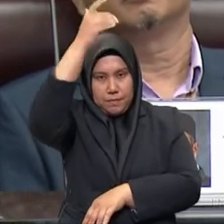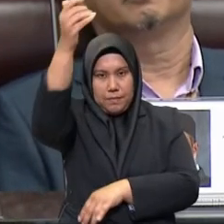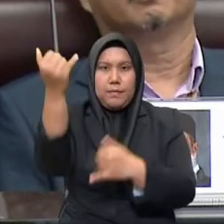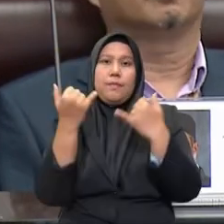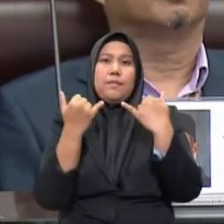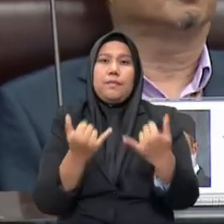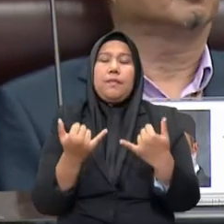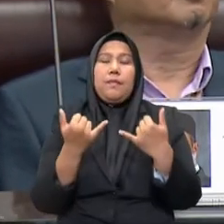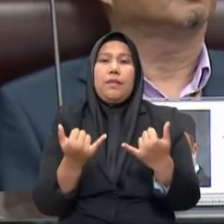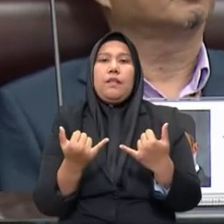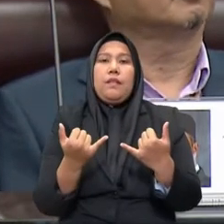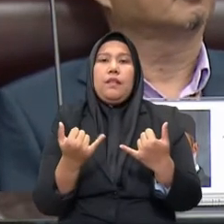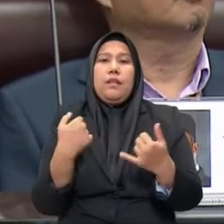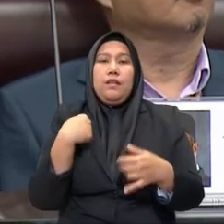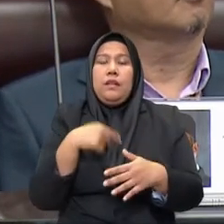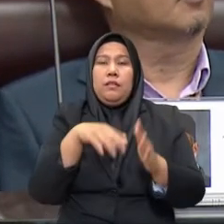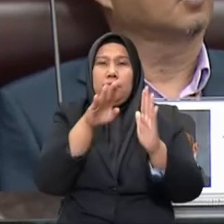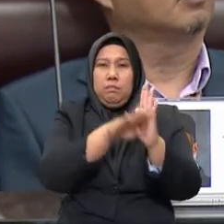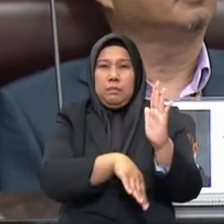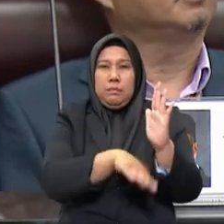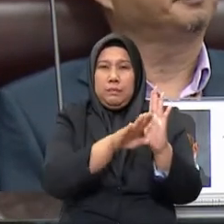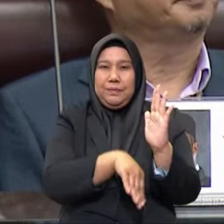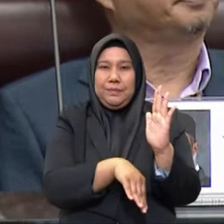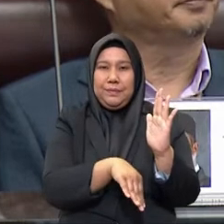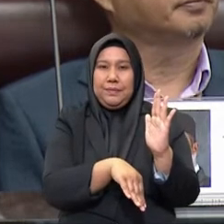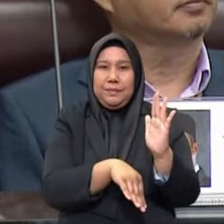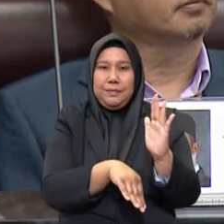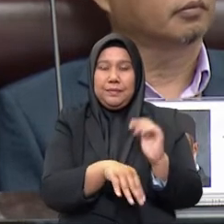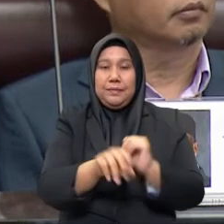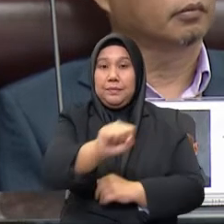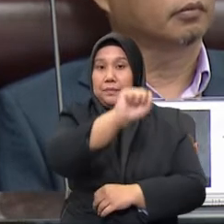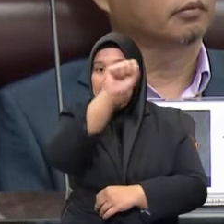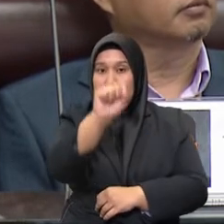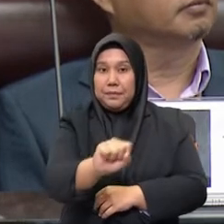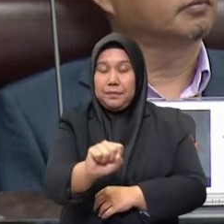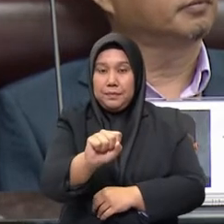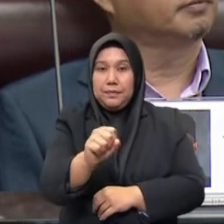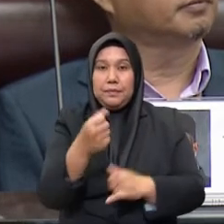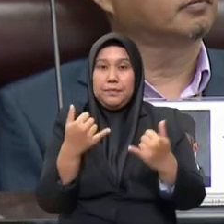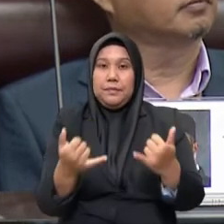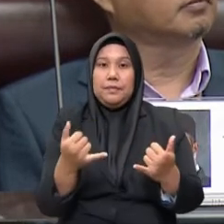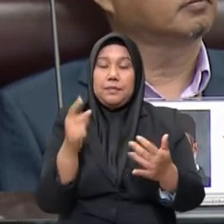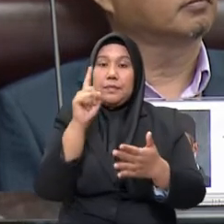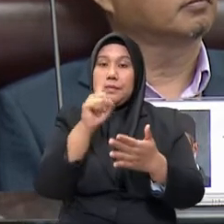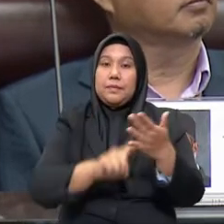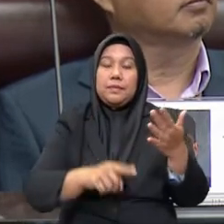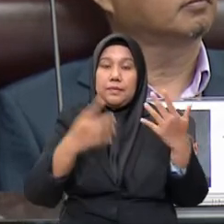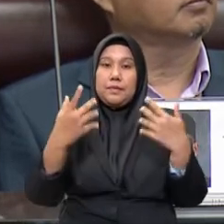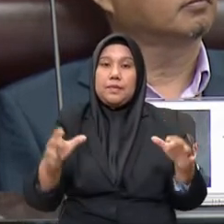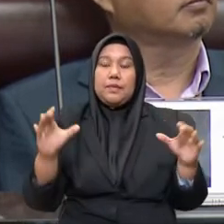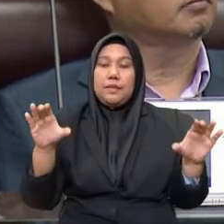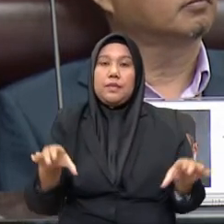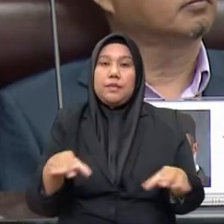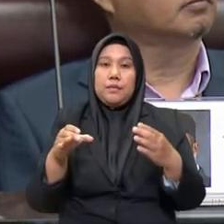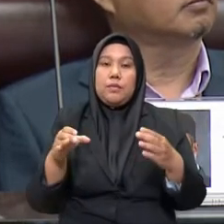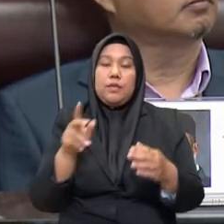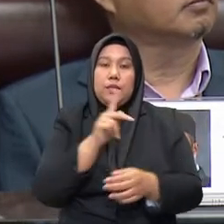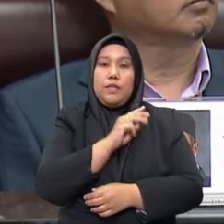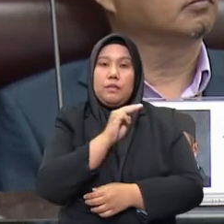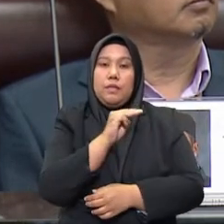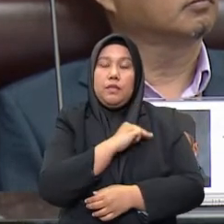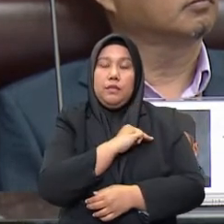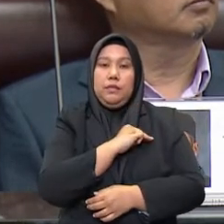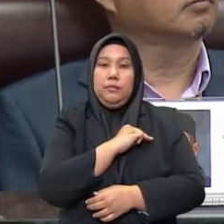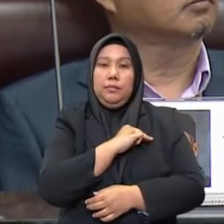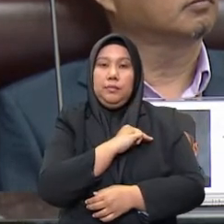Sekarang kita kurang pula. Soalan saya, apakah yang telah dilakukan oleh pihak kementerian dari